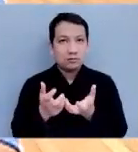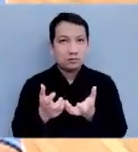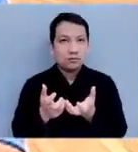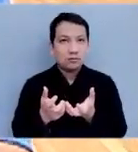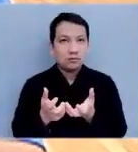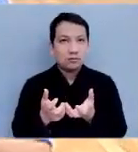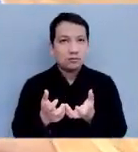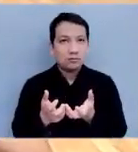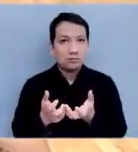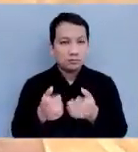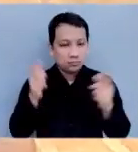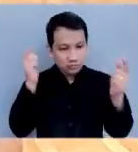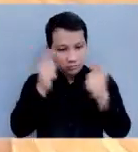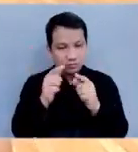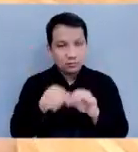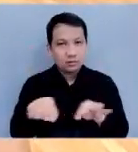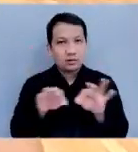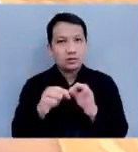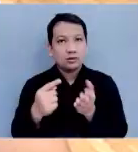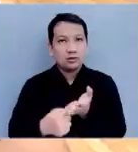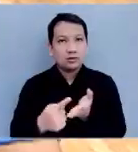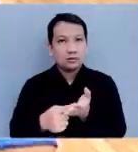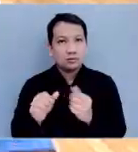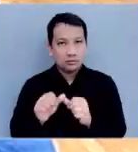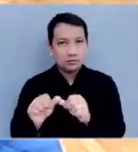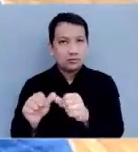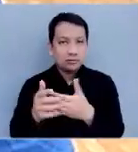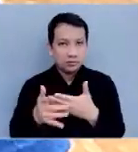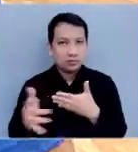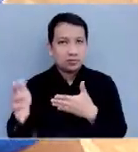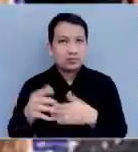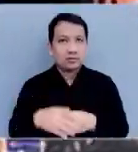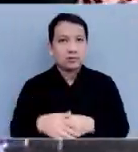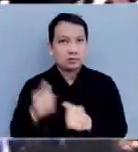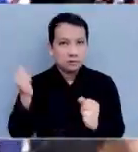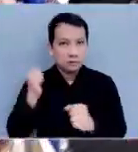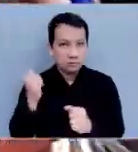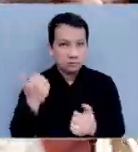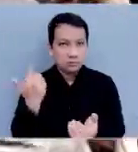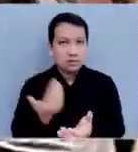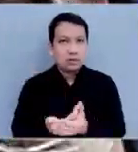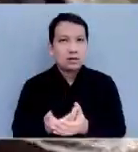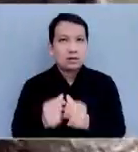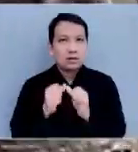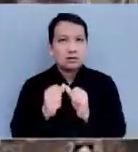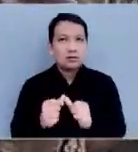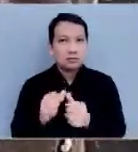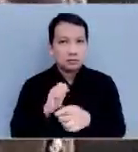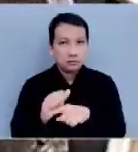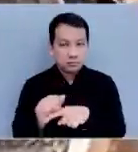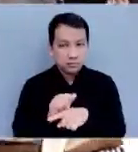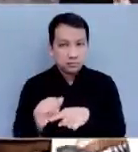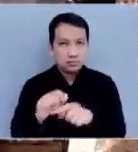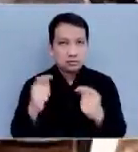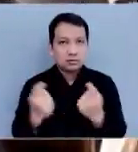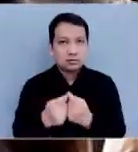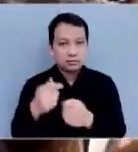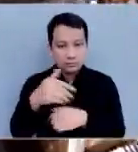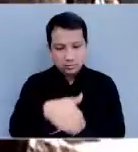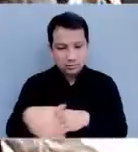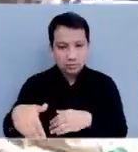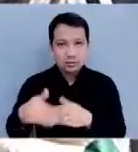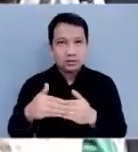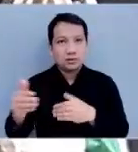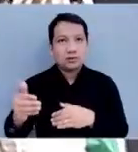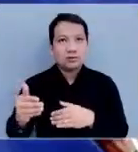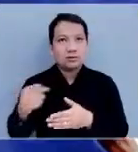where we're at now. The talks are ongoing, so hopefully. Tuloy-tuloy ang ensayo ng Gilas tuwing gabi hanggang sa